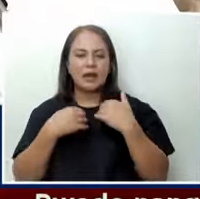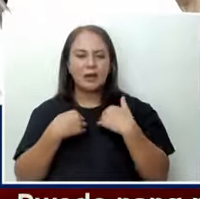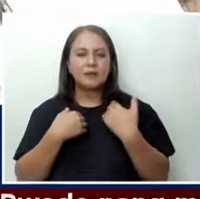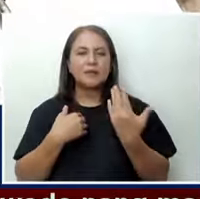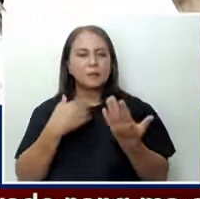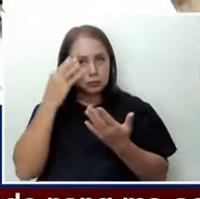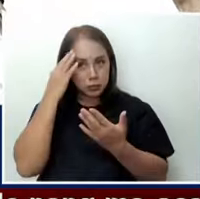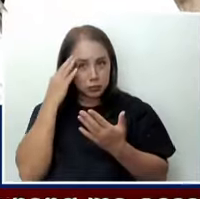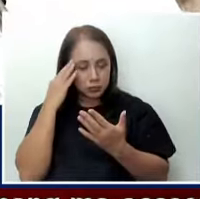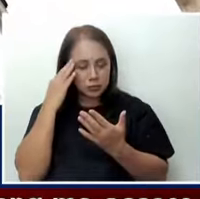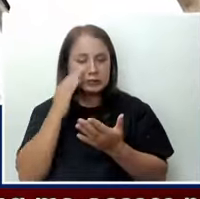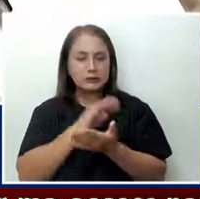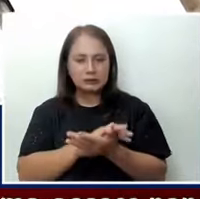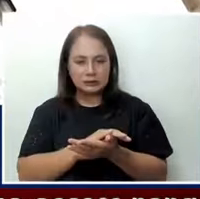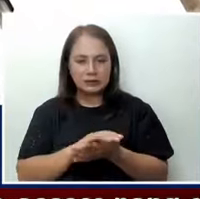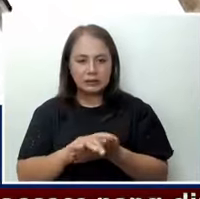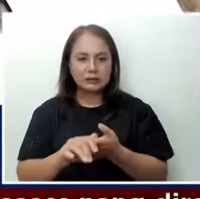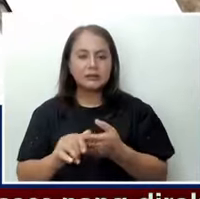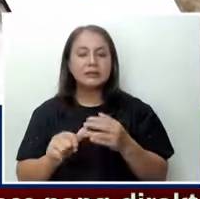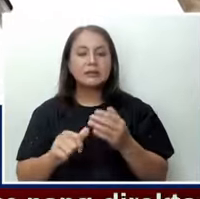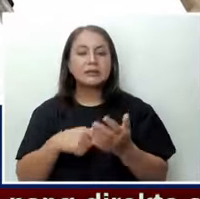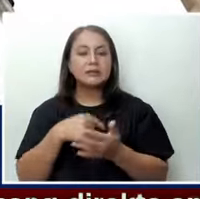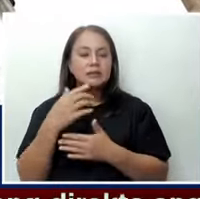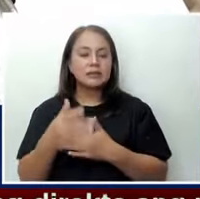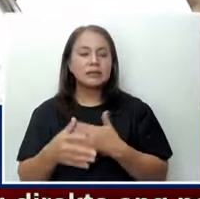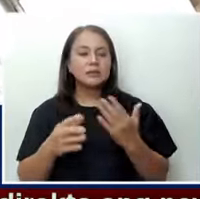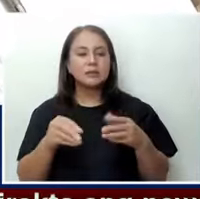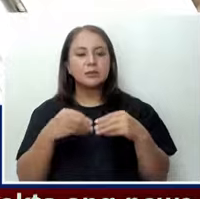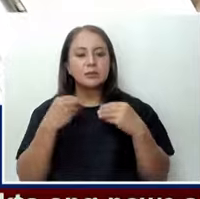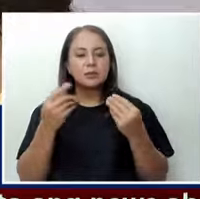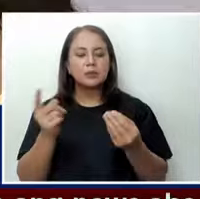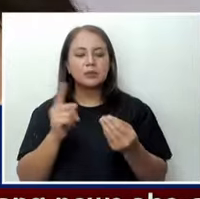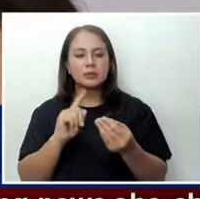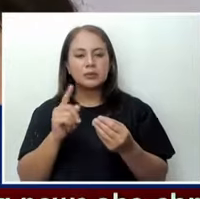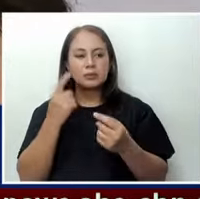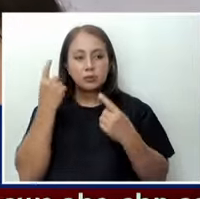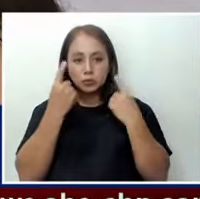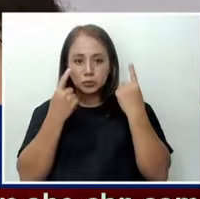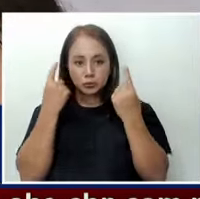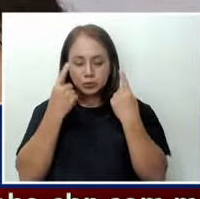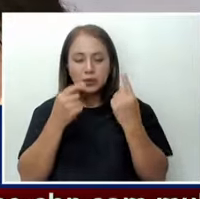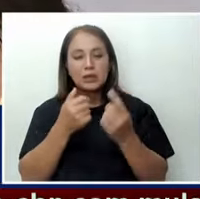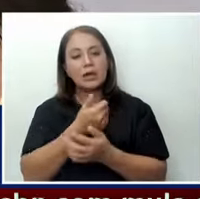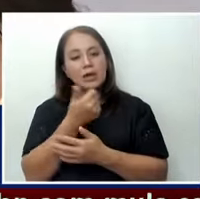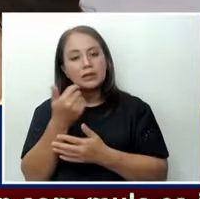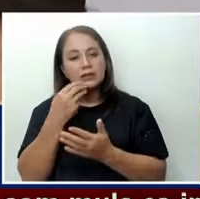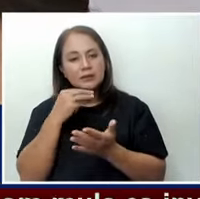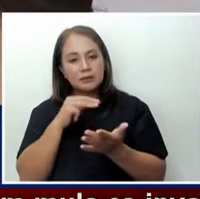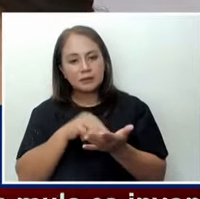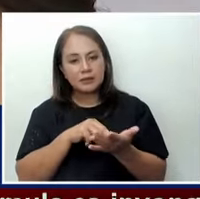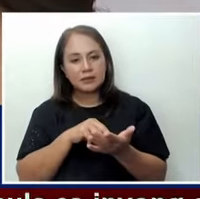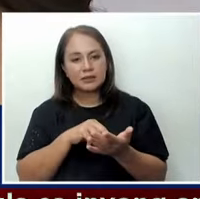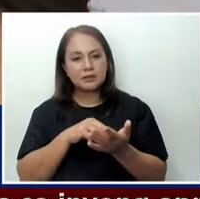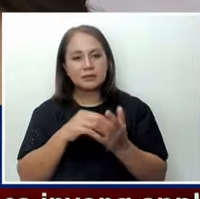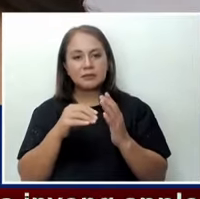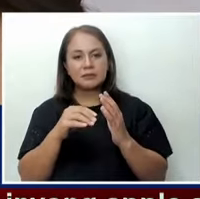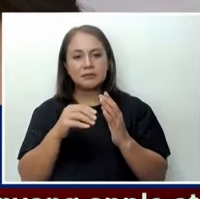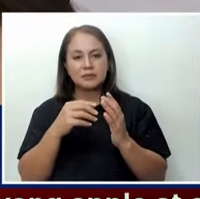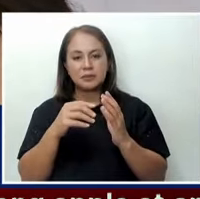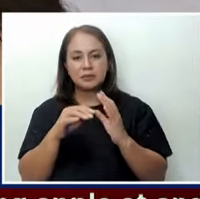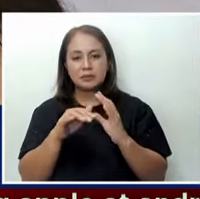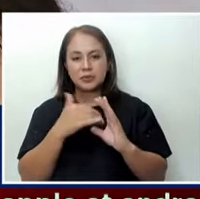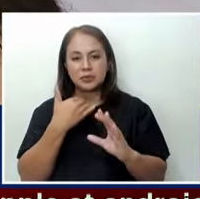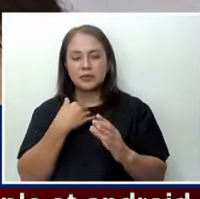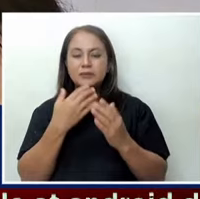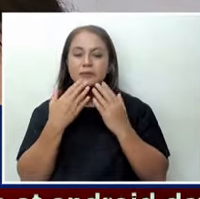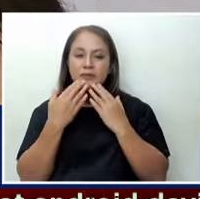ng maayos. Tapos, edi binibigyan ko na lang din po ng konsiderasyon. Yung iba po nagme-message po talaga sa akin at thank